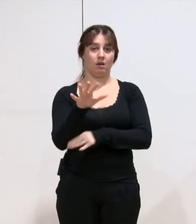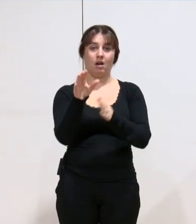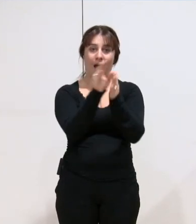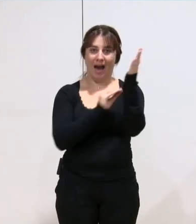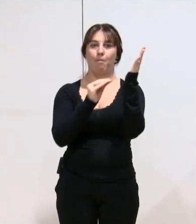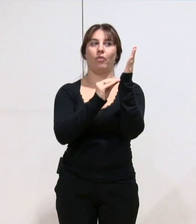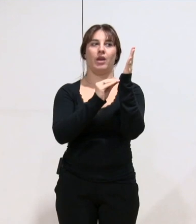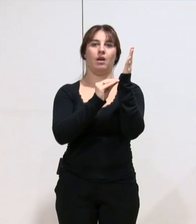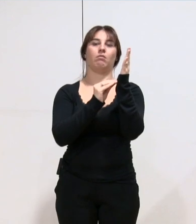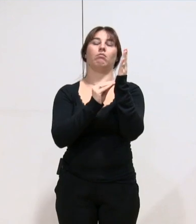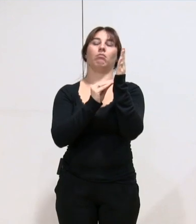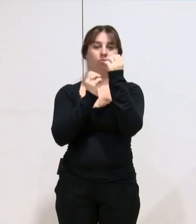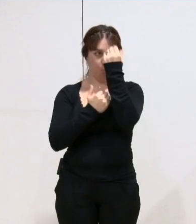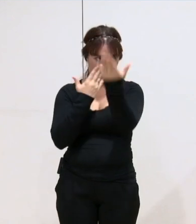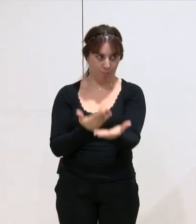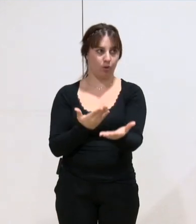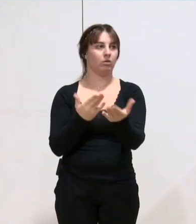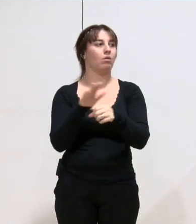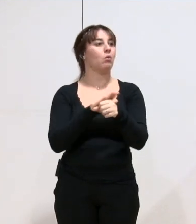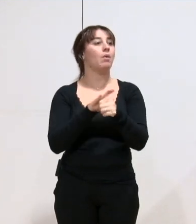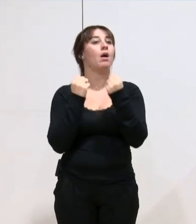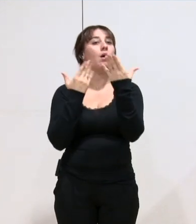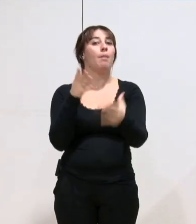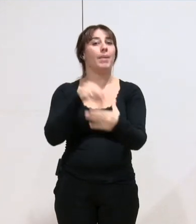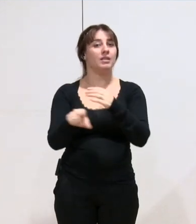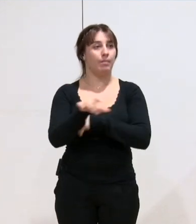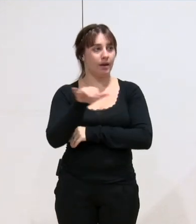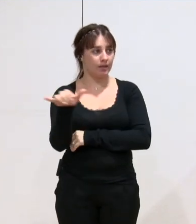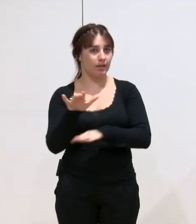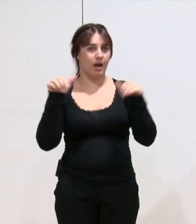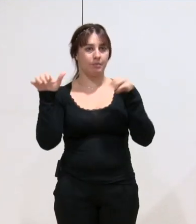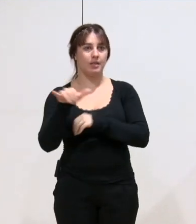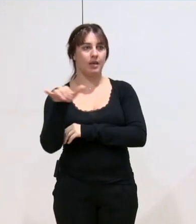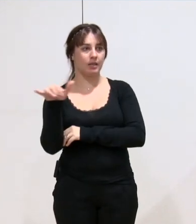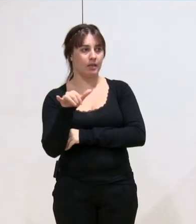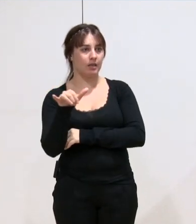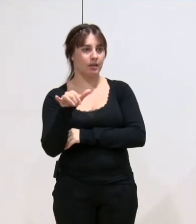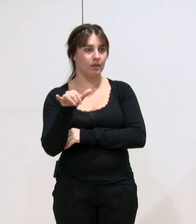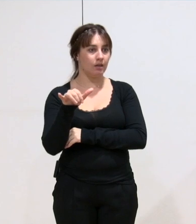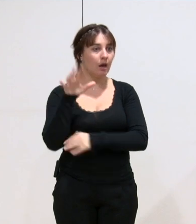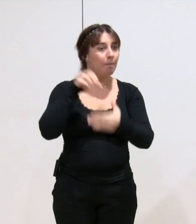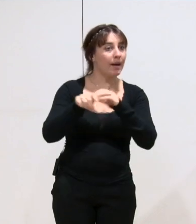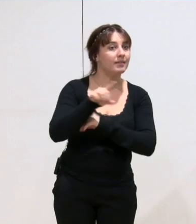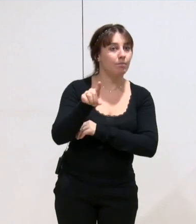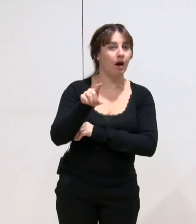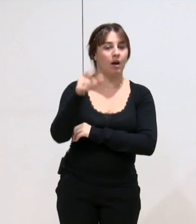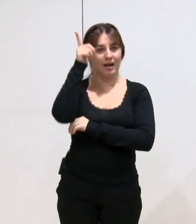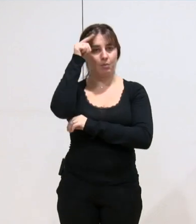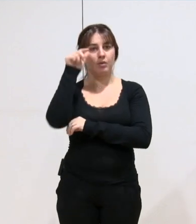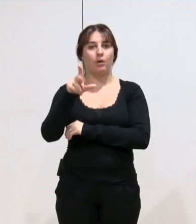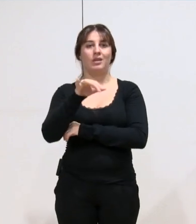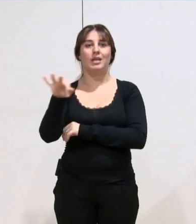amendée, précisée aux voix. Qui ne prend pas part au vote? Qui s'abstient? Prend pas part au vote. Donc Républicain, UDI, Société